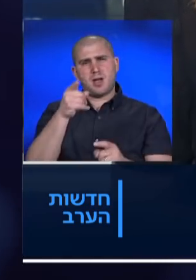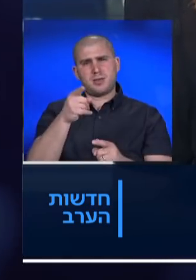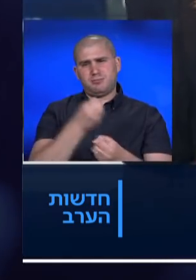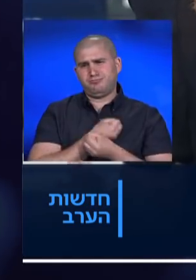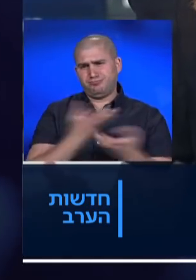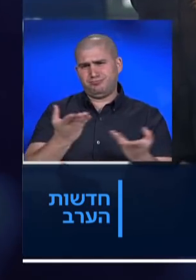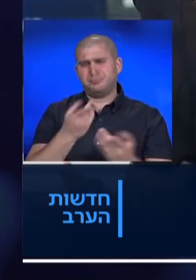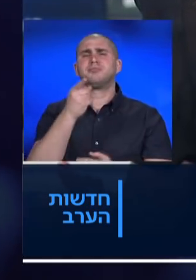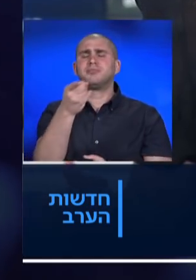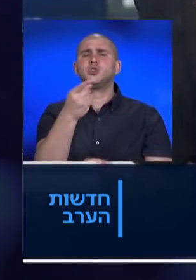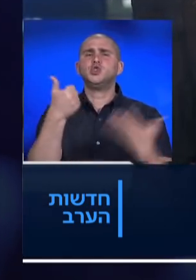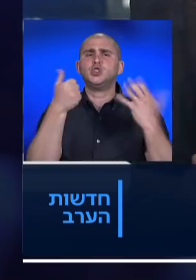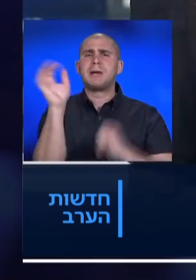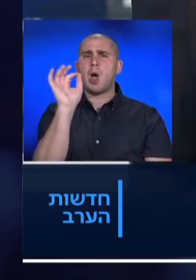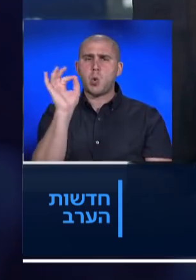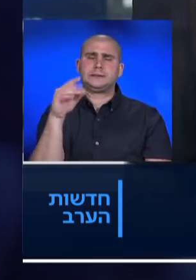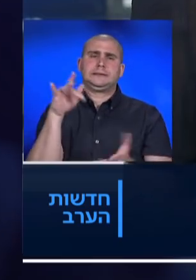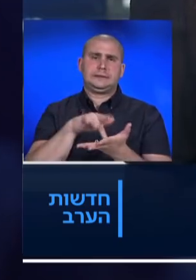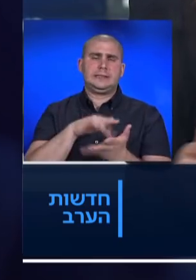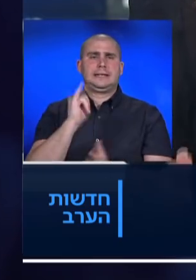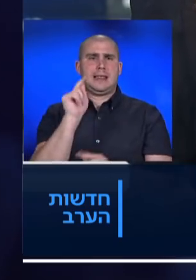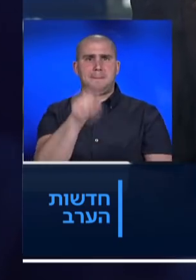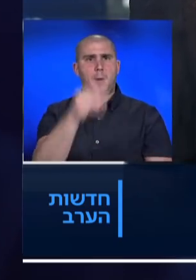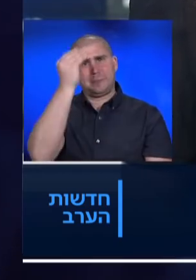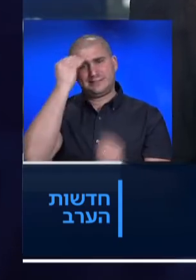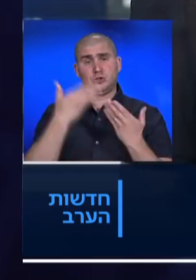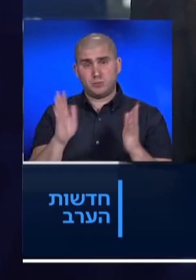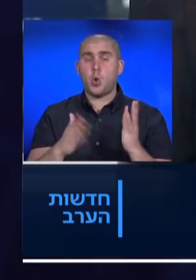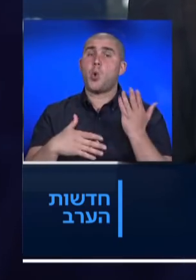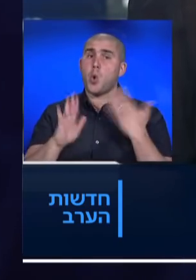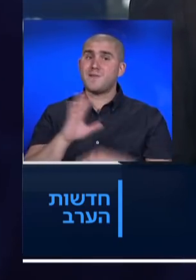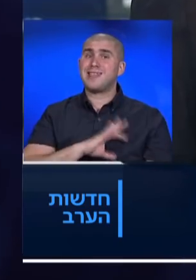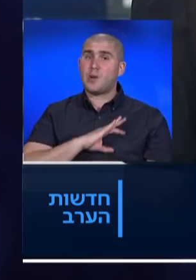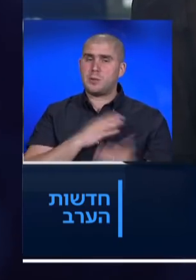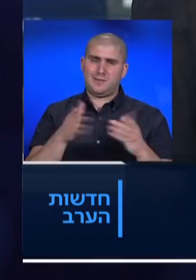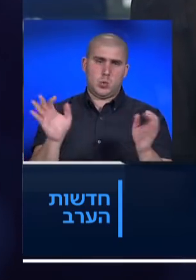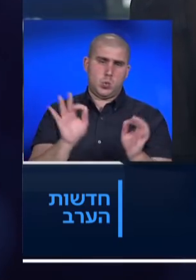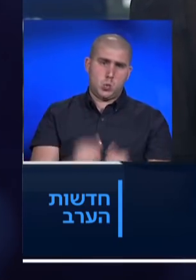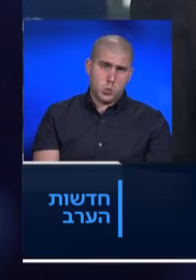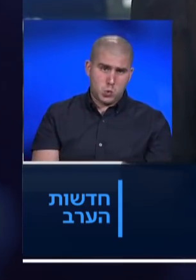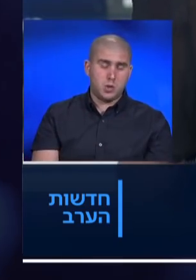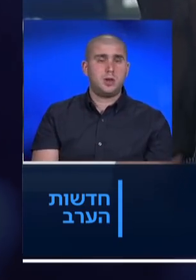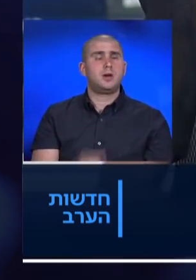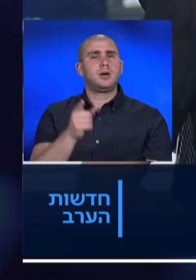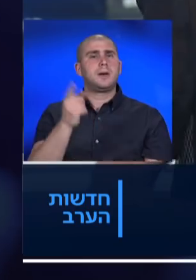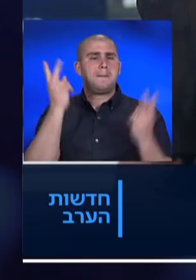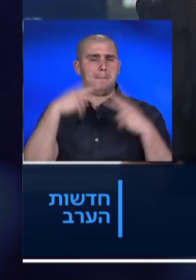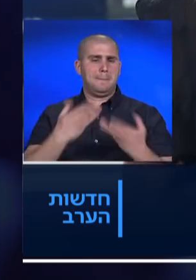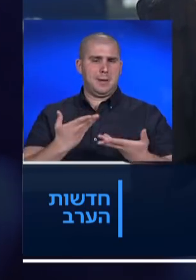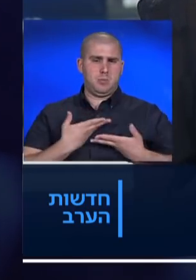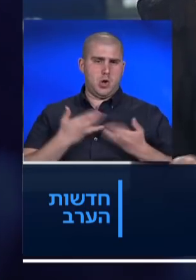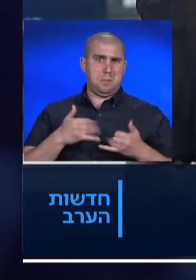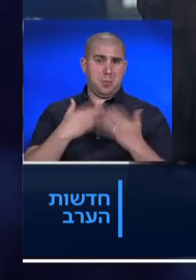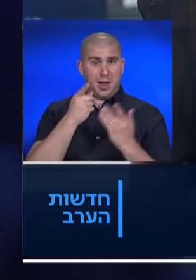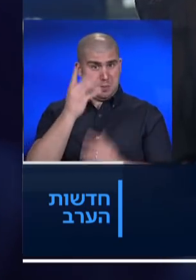60% נכחו היום בבתי הספר שנפתחו, מרבית התיכונים לא נפתחו, קיבלו את המתווה רק הבוקר. אתה מרוצה מהנתון הזה, או